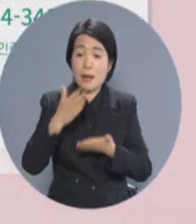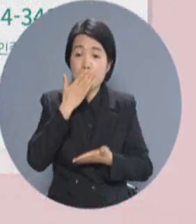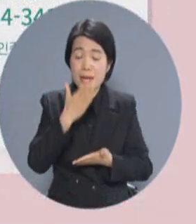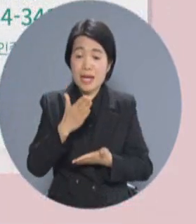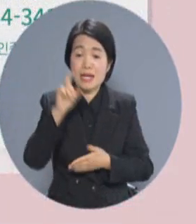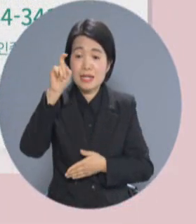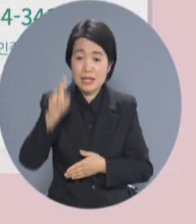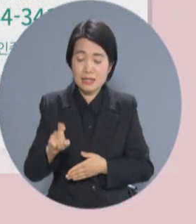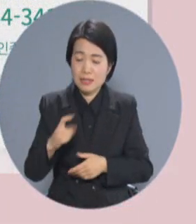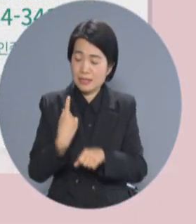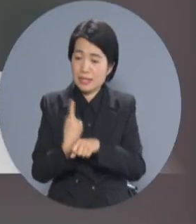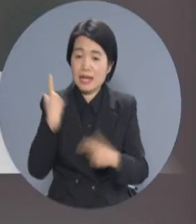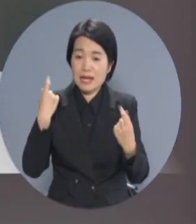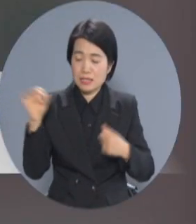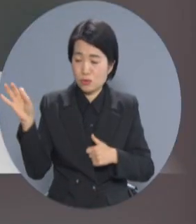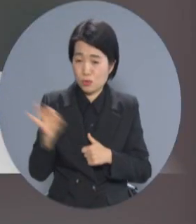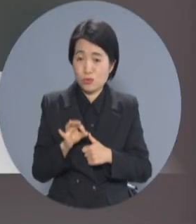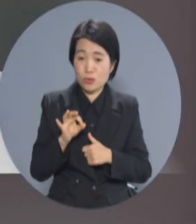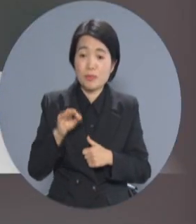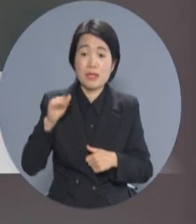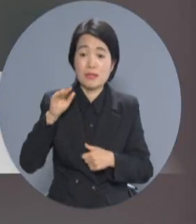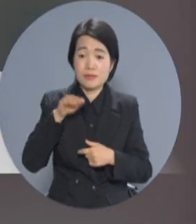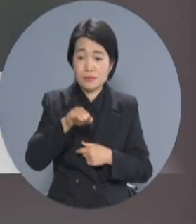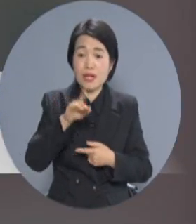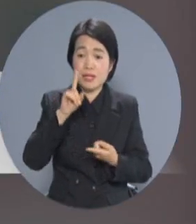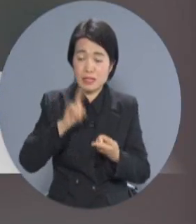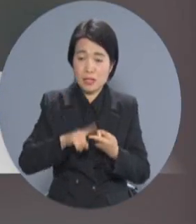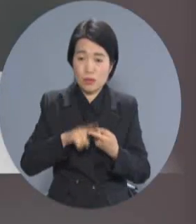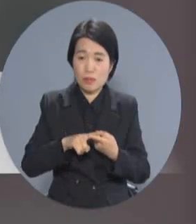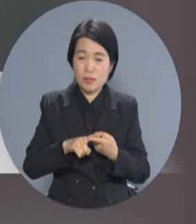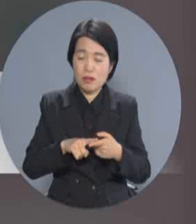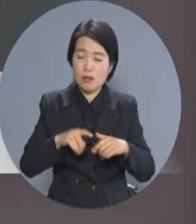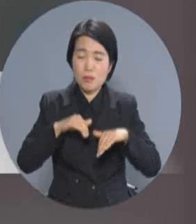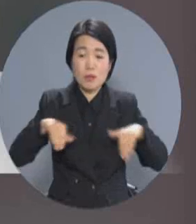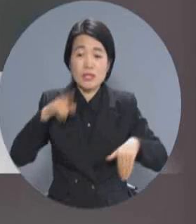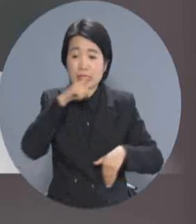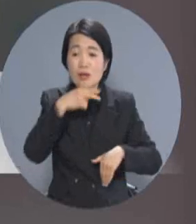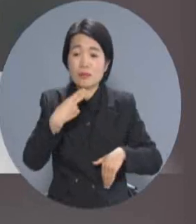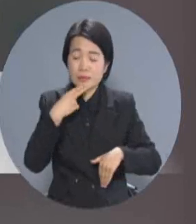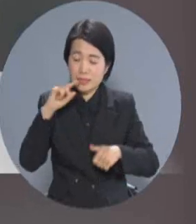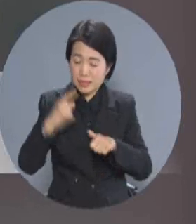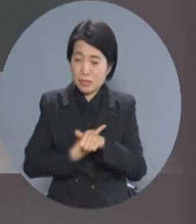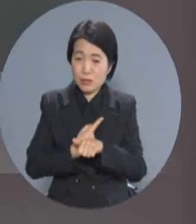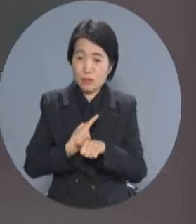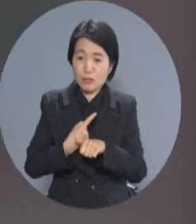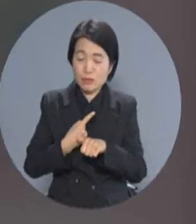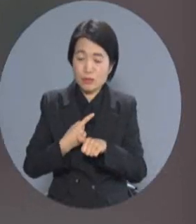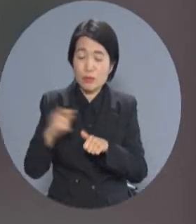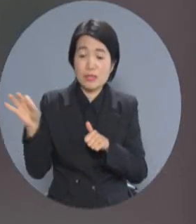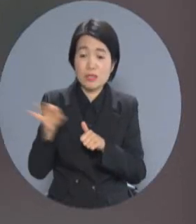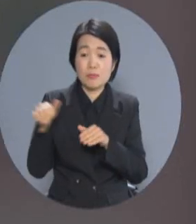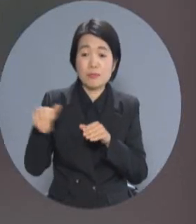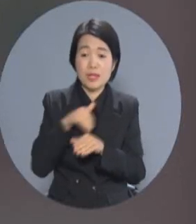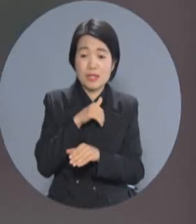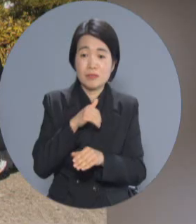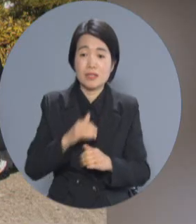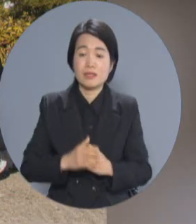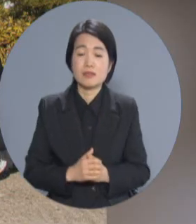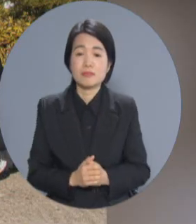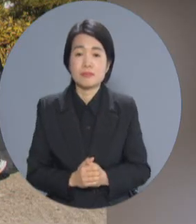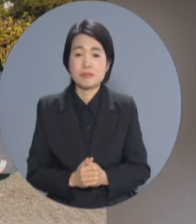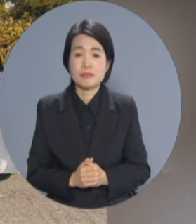가능한 카드로 지난해와 같이 수급 자격을 유지하면 별도의 신청 없이 자동으로 지원금이 충전됩니다